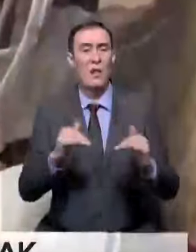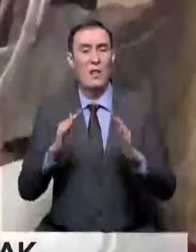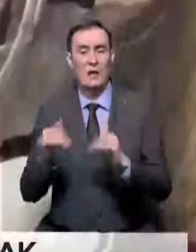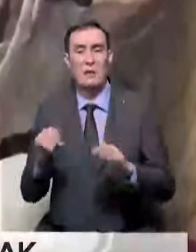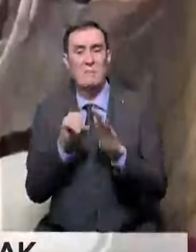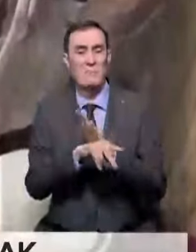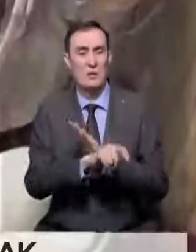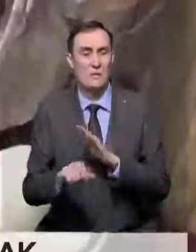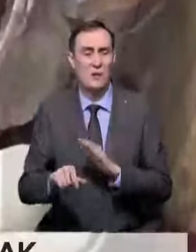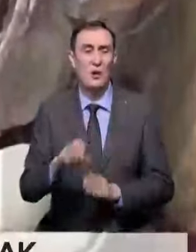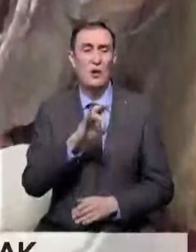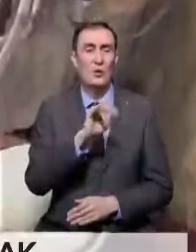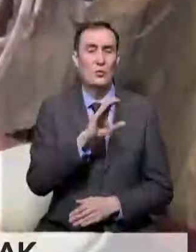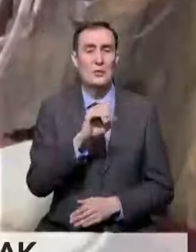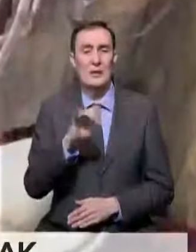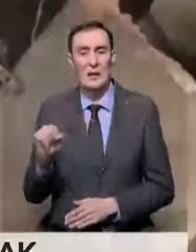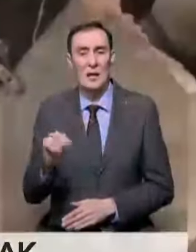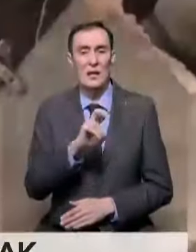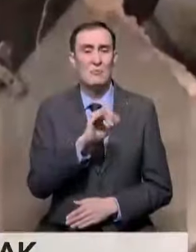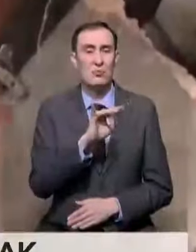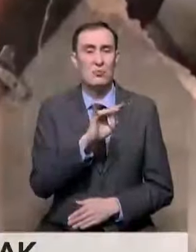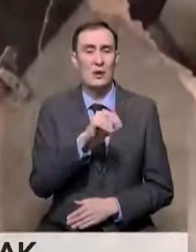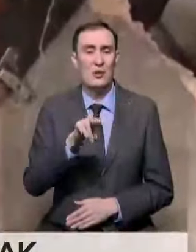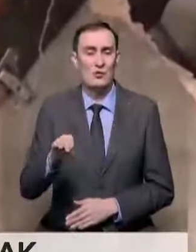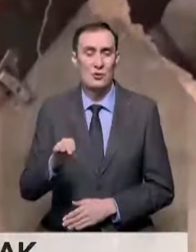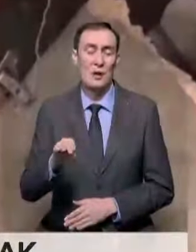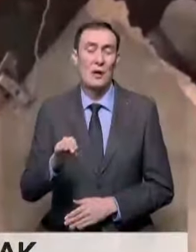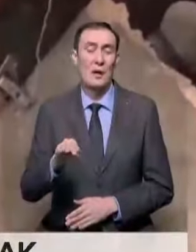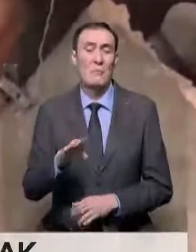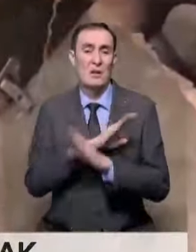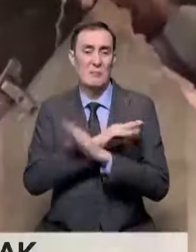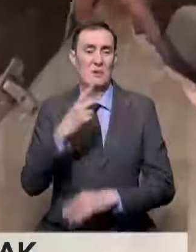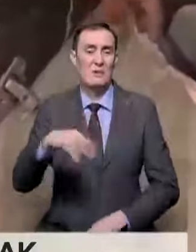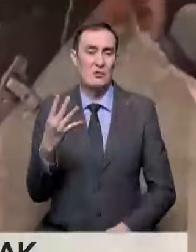беженцев Нусрат и бурей погибли 24 человека